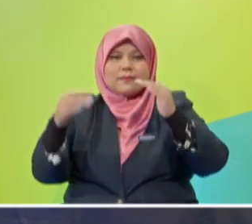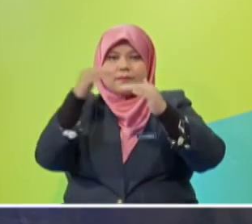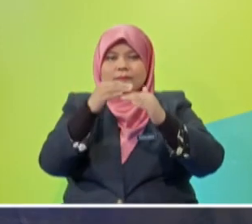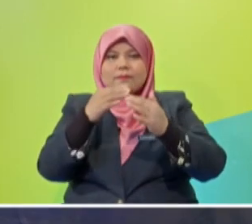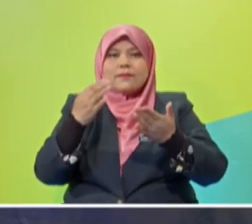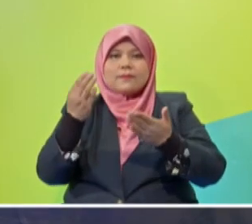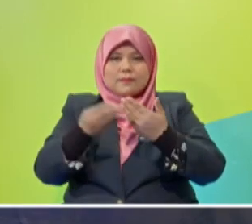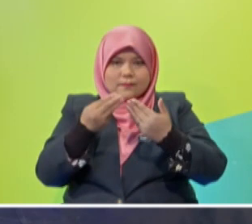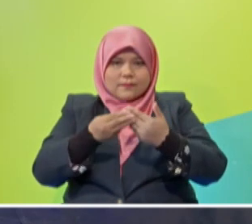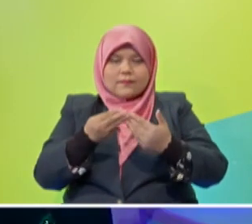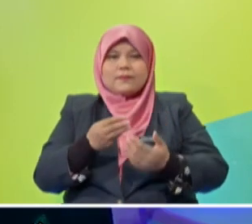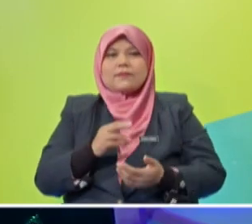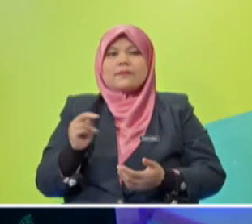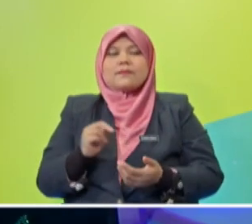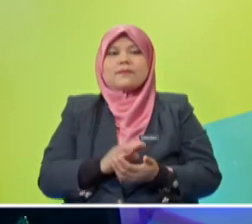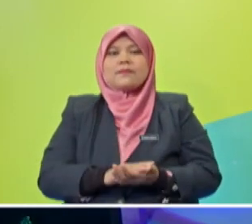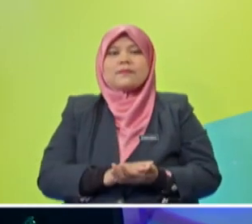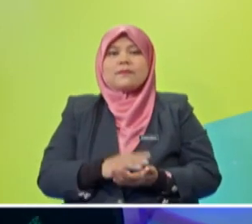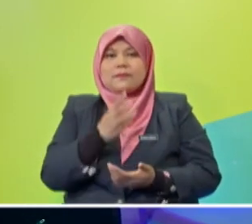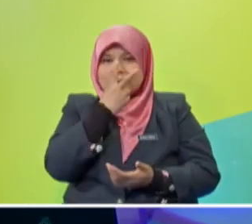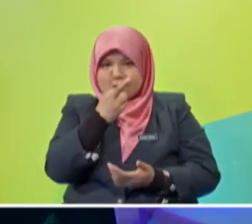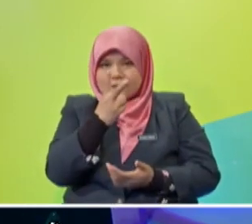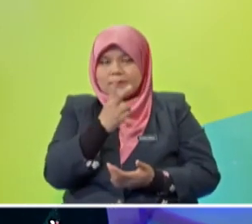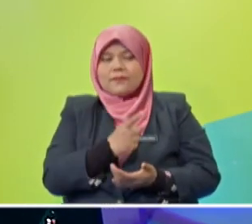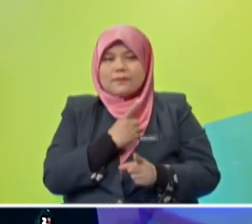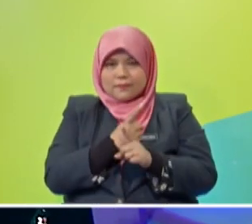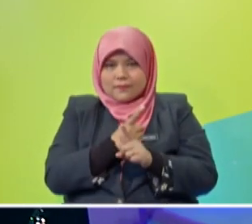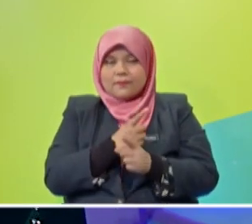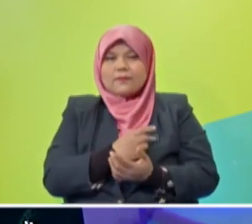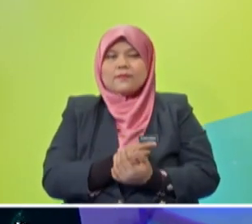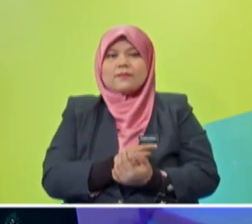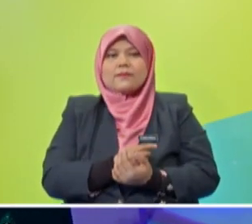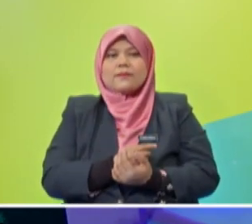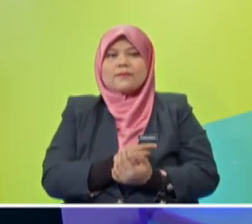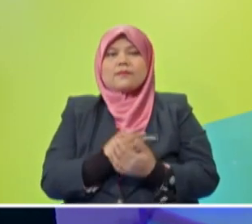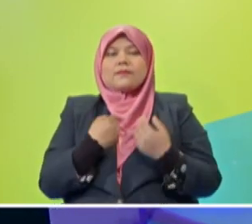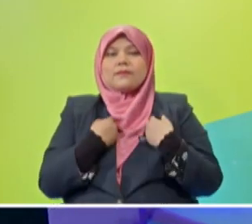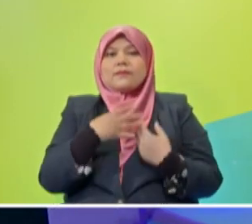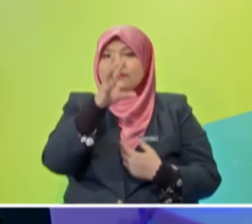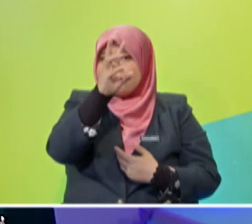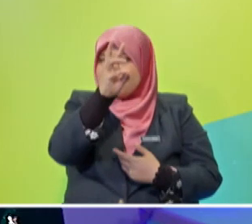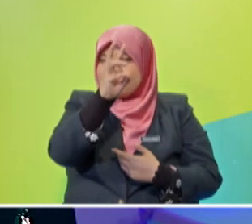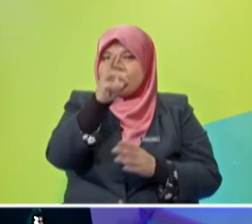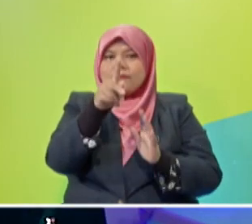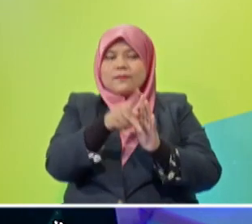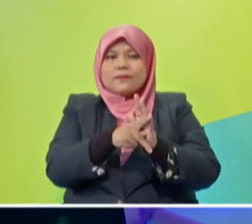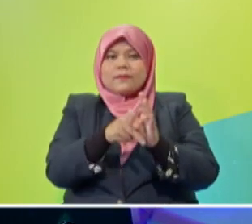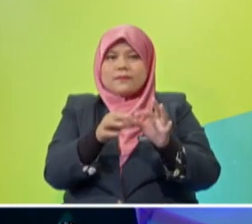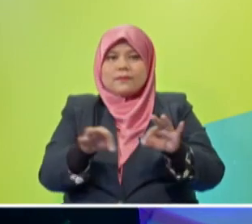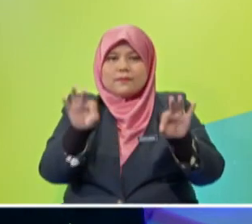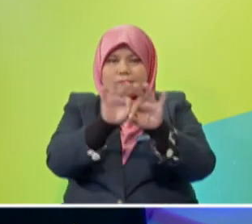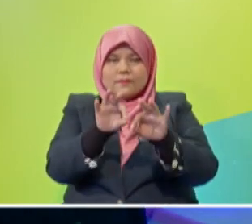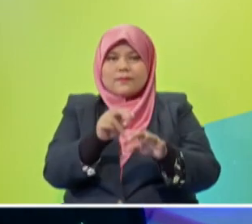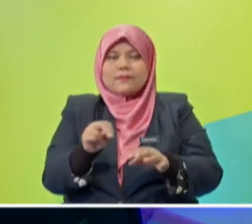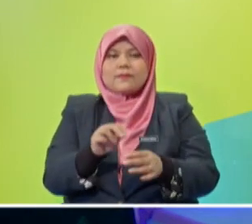infrastruktur. Okey, kita semak jawapan Kalish. Okey, ini dia yang 6 kepentingan yang telah kita kupas tadi